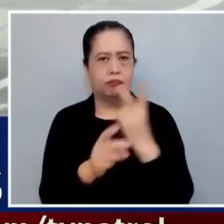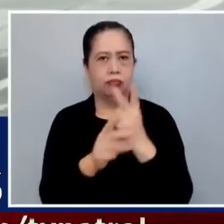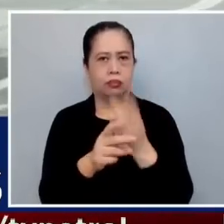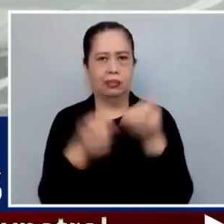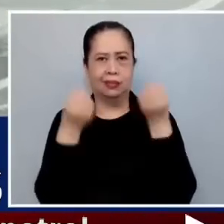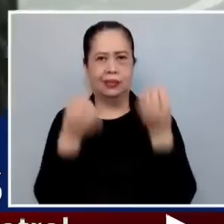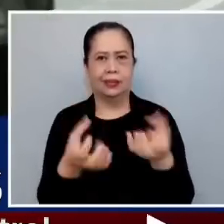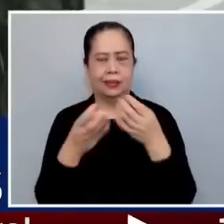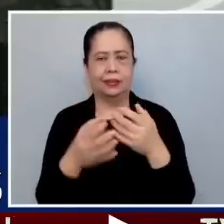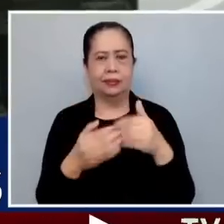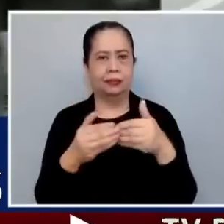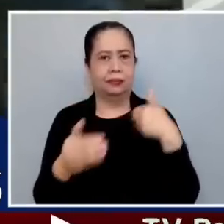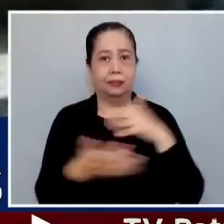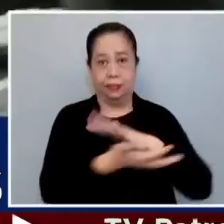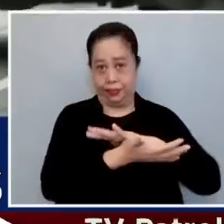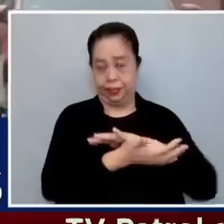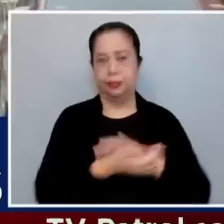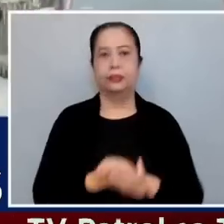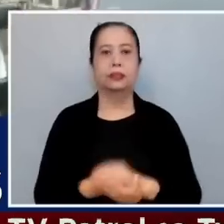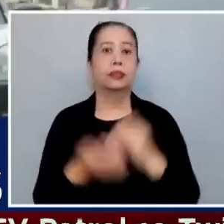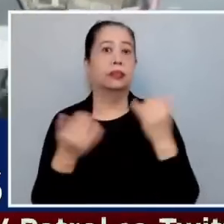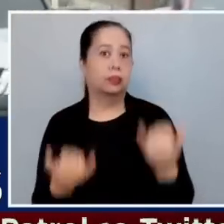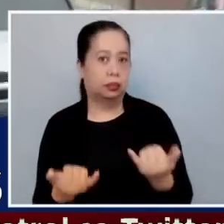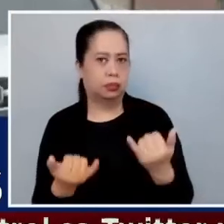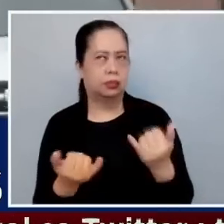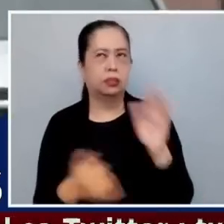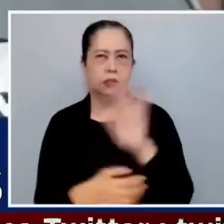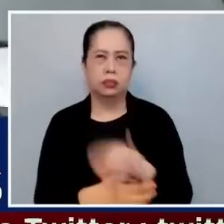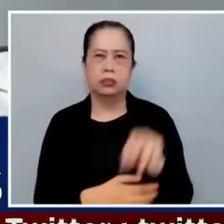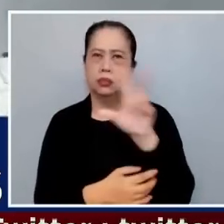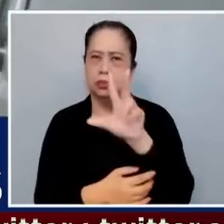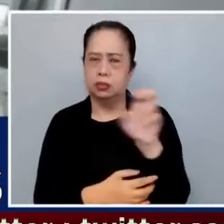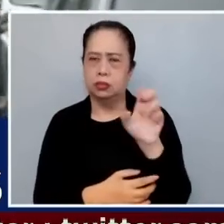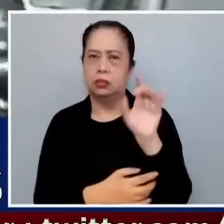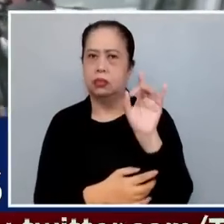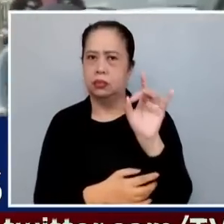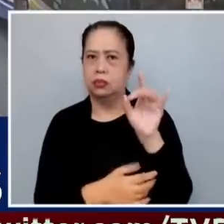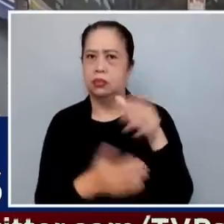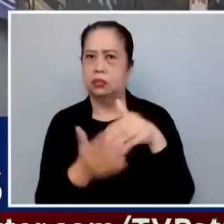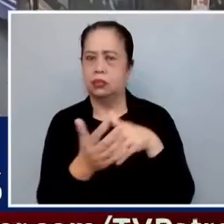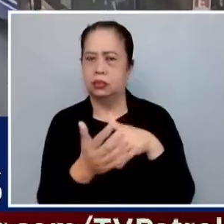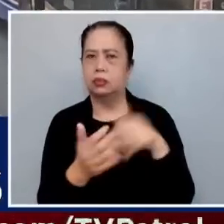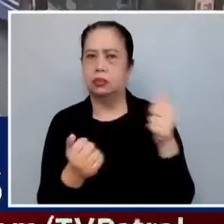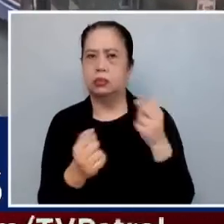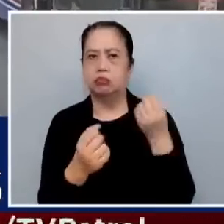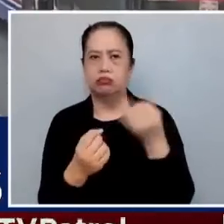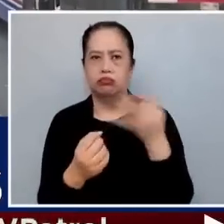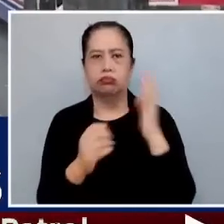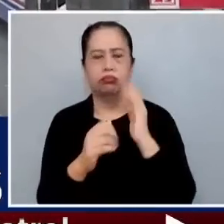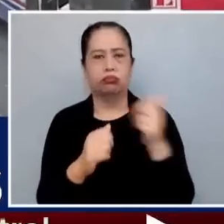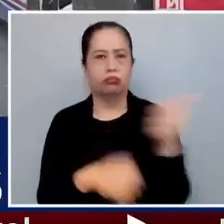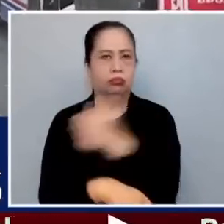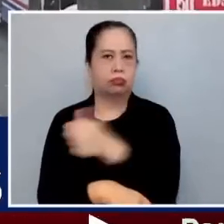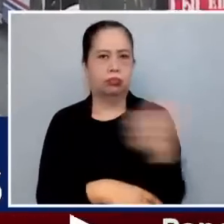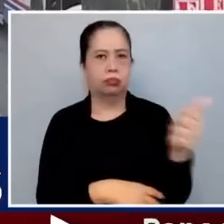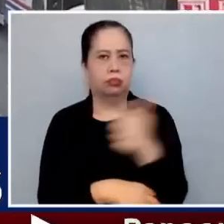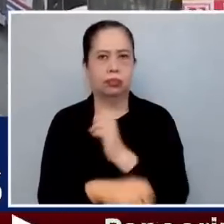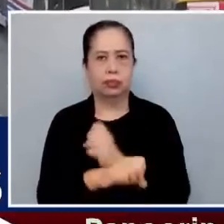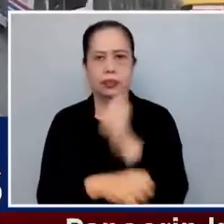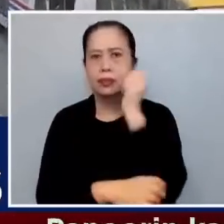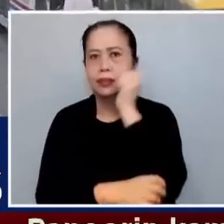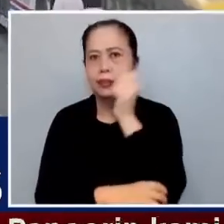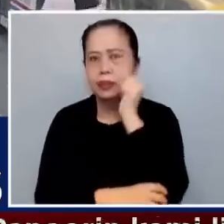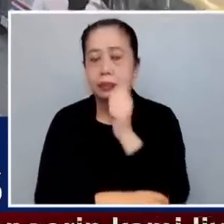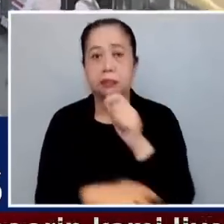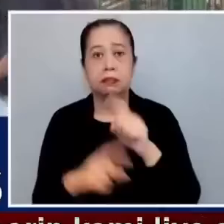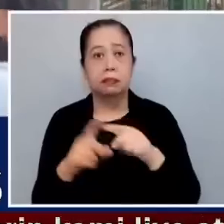EDSA bago magpandemya. At ngayon, nasa 380,000 sasakyan na ang dumadaan sa EDSA araw-araw. Pero